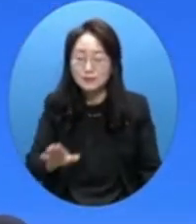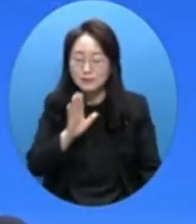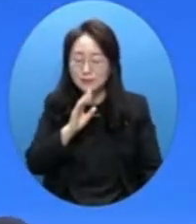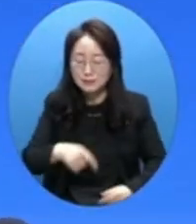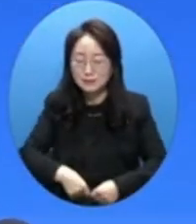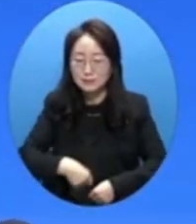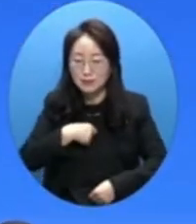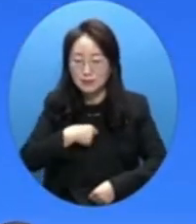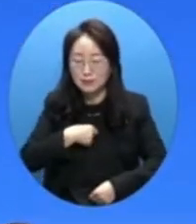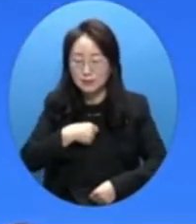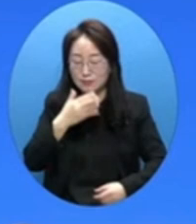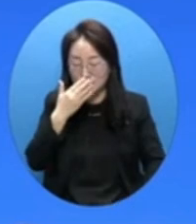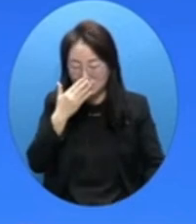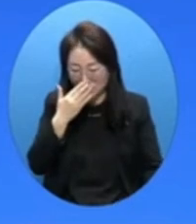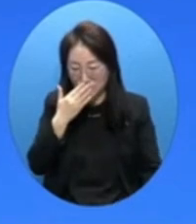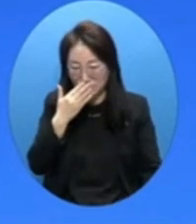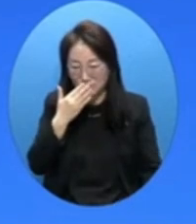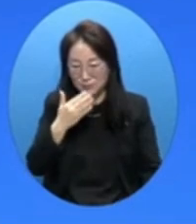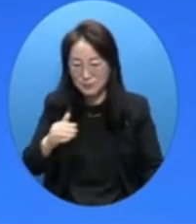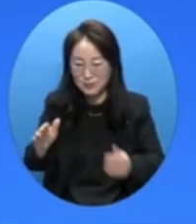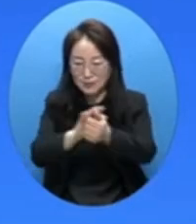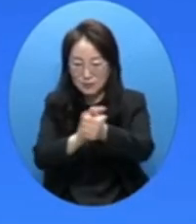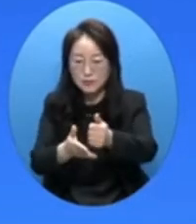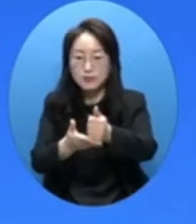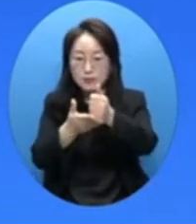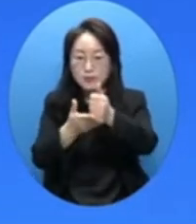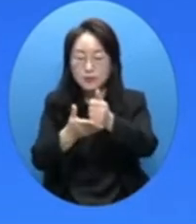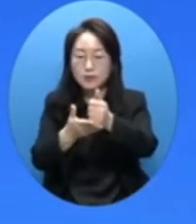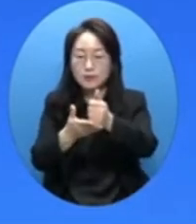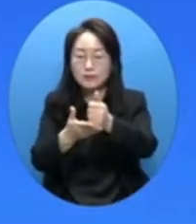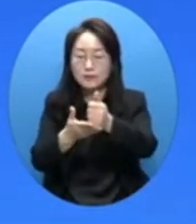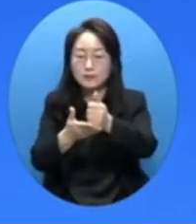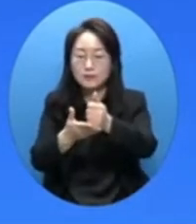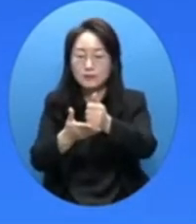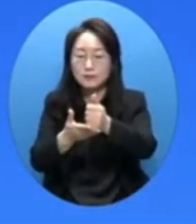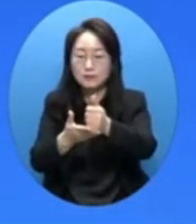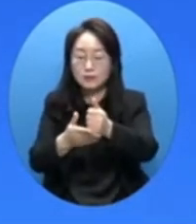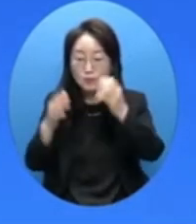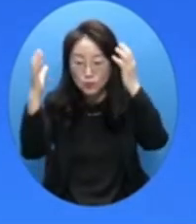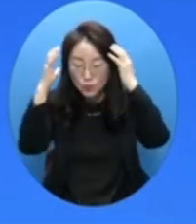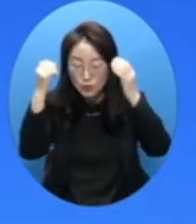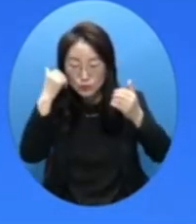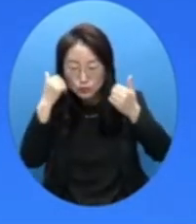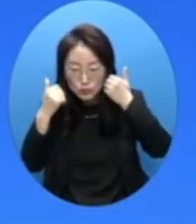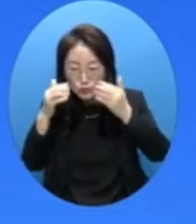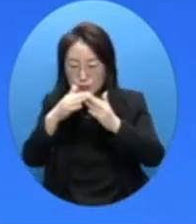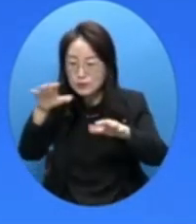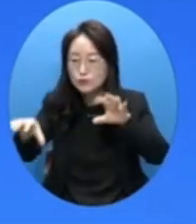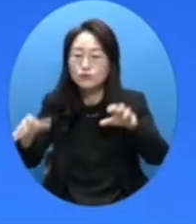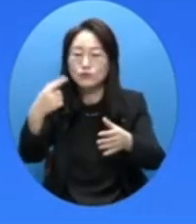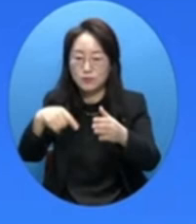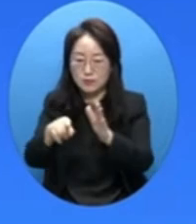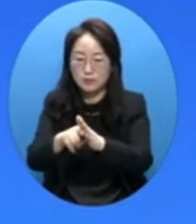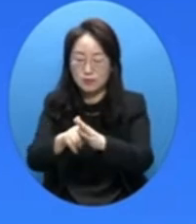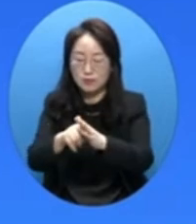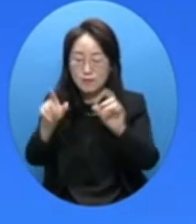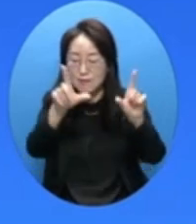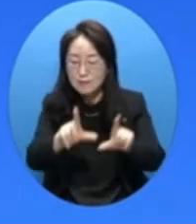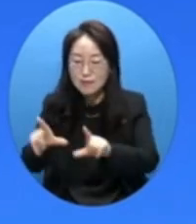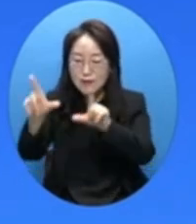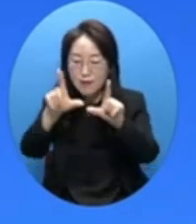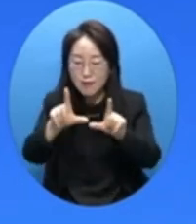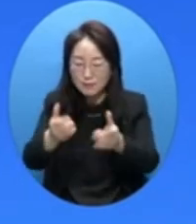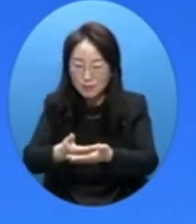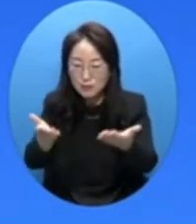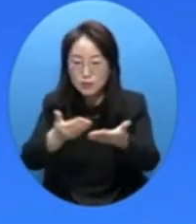진정으로 낮아져 섬기고 난 당당한 이유를 우리의 삶을 희생하며 살아가는